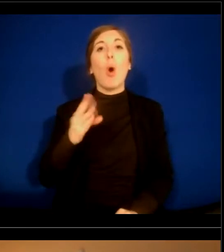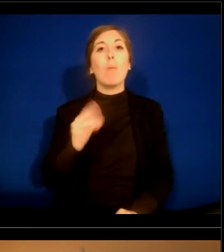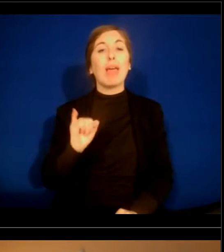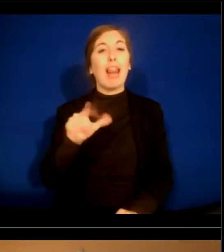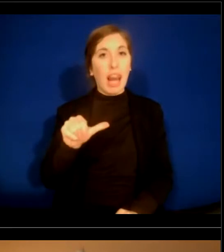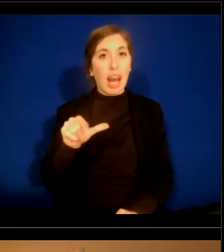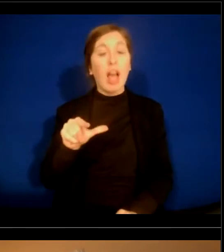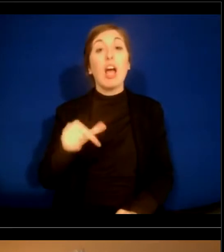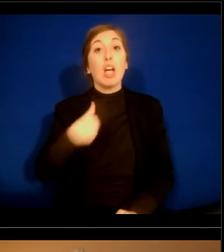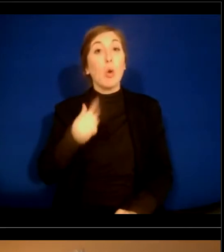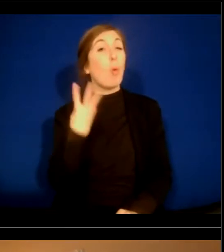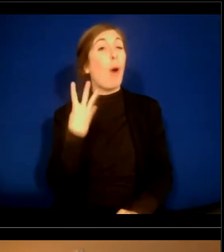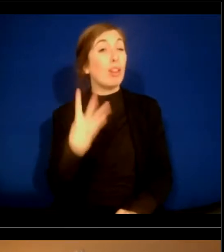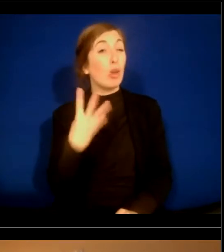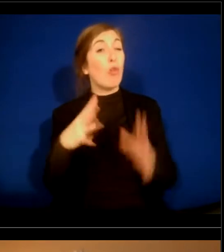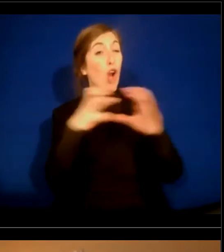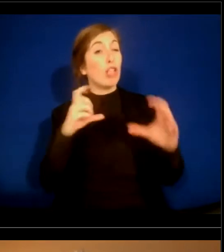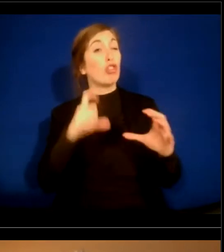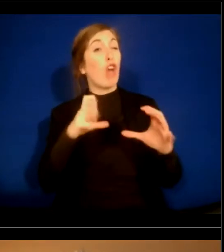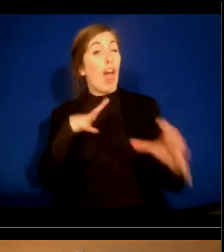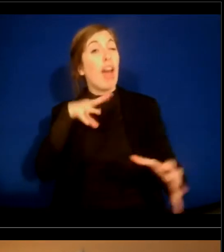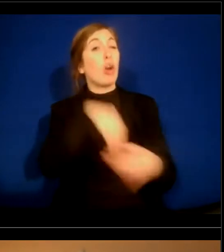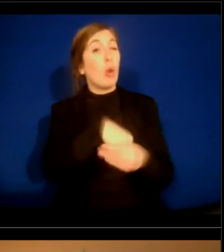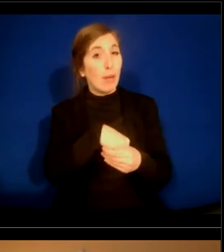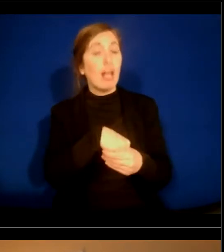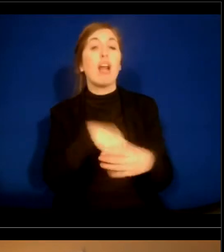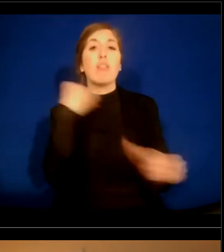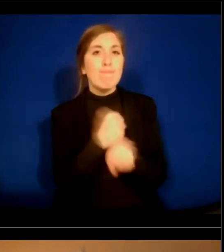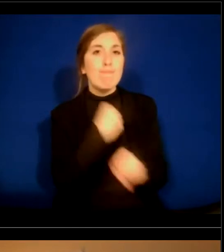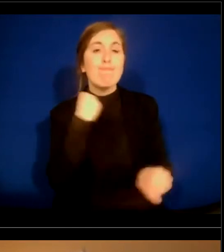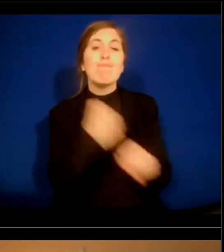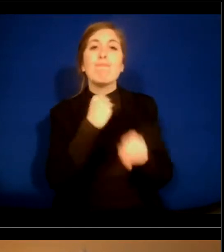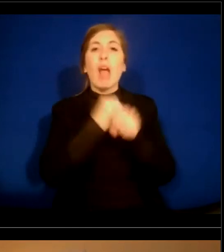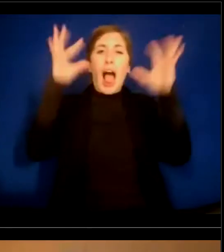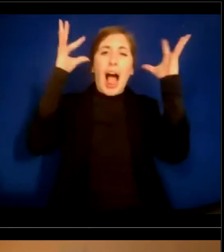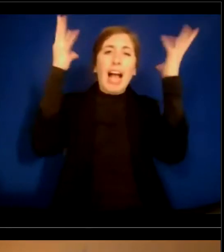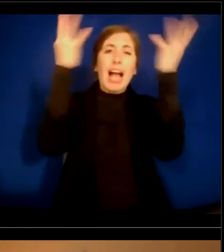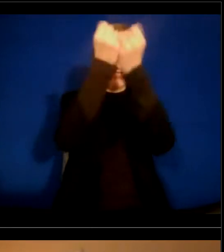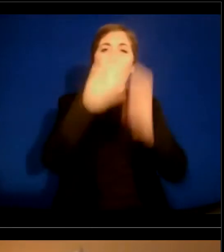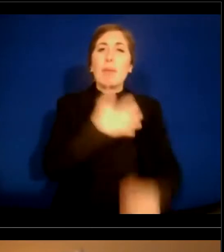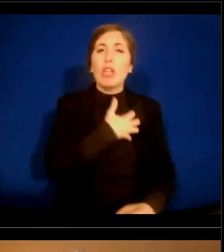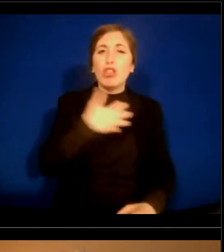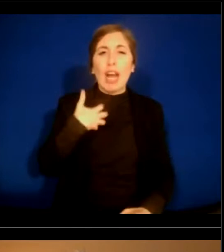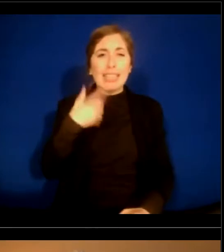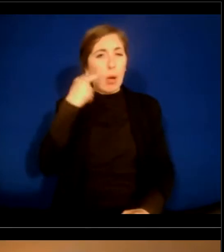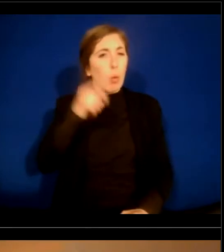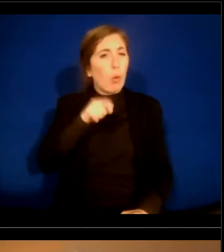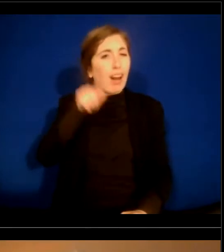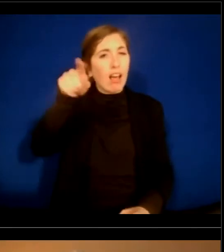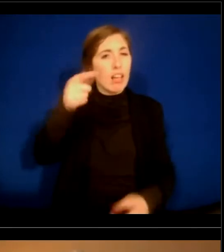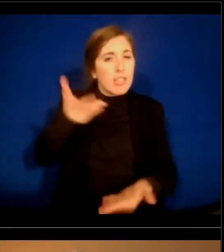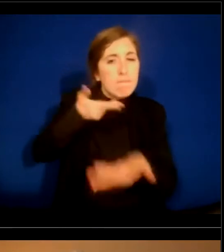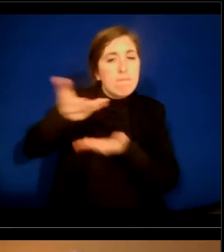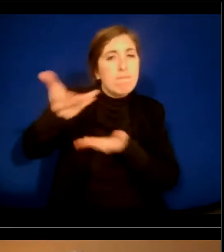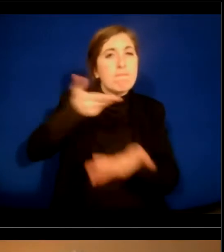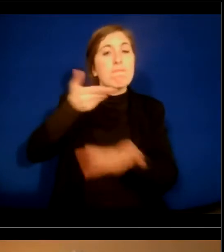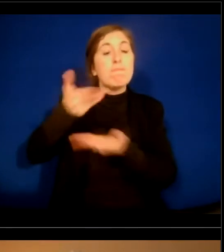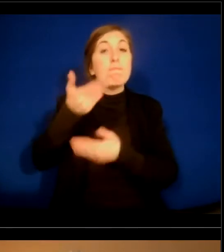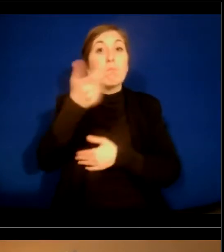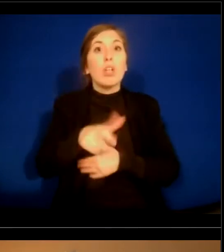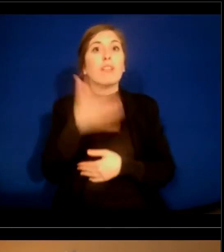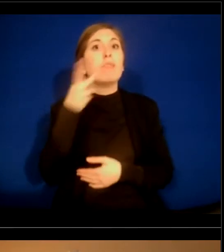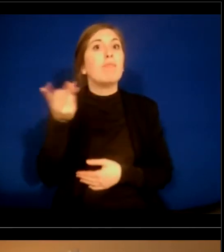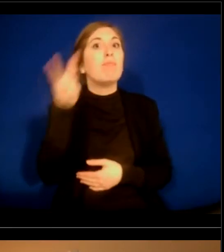quindi lavorare con l'Accademia delle Scienze Ucraine per verificare le correlazioni poi tra